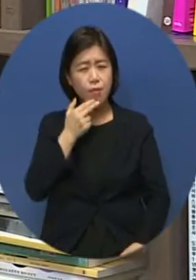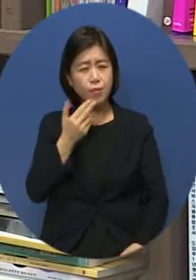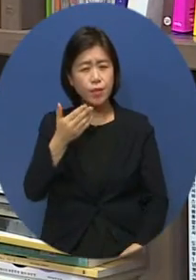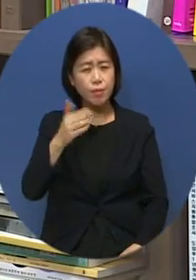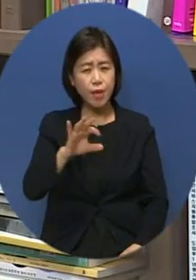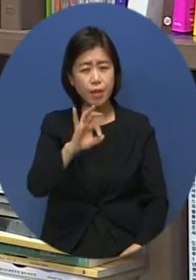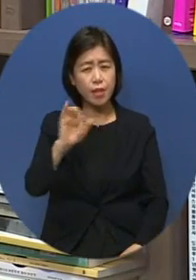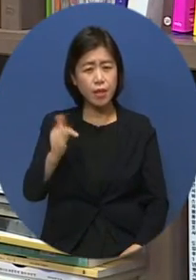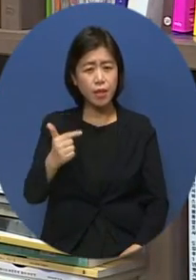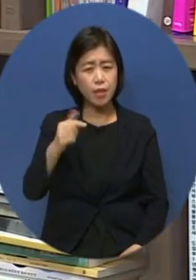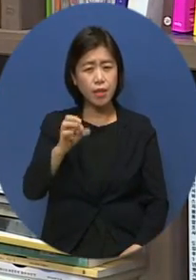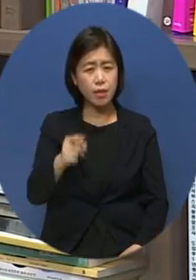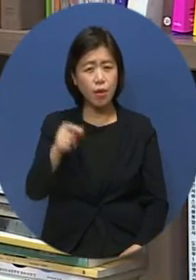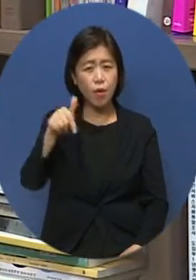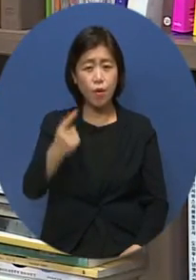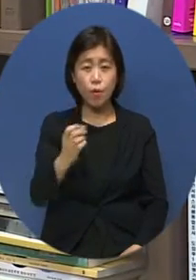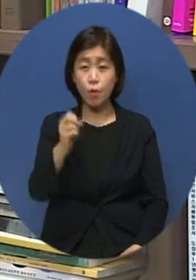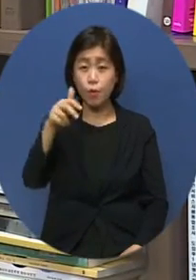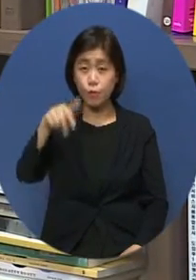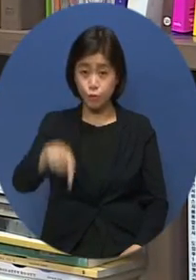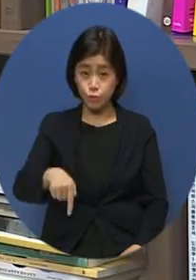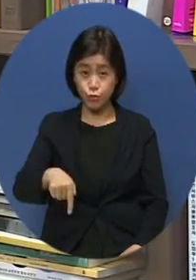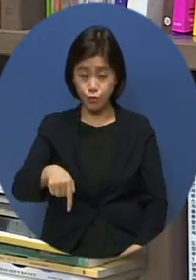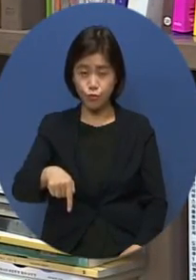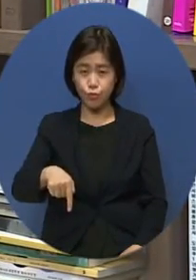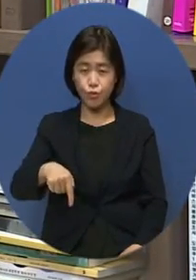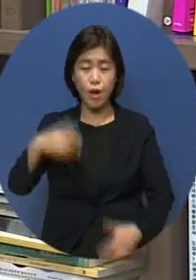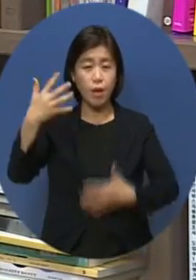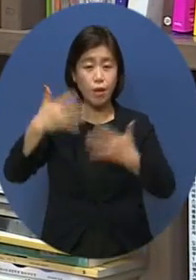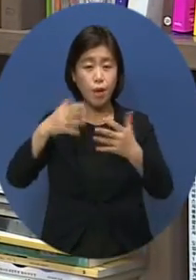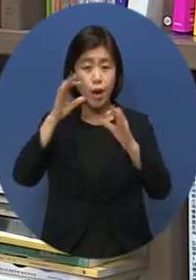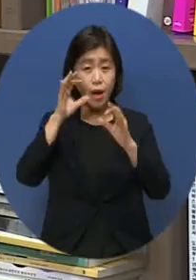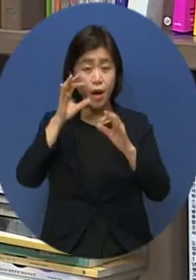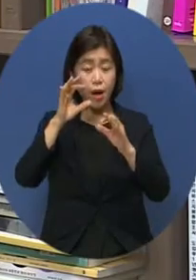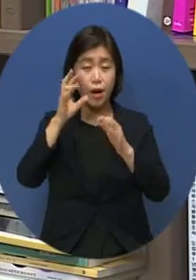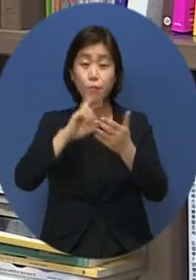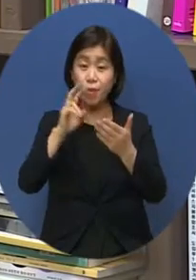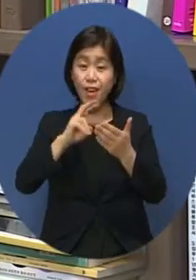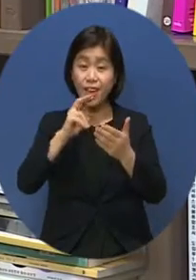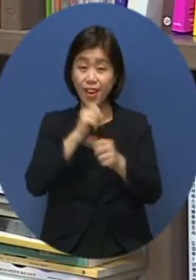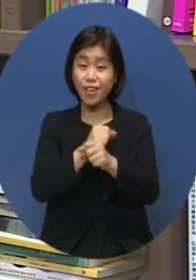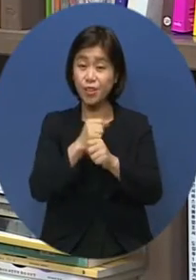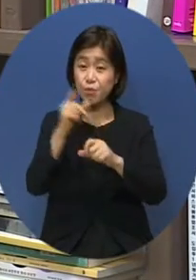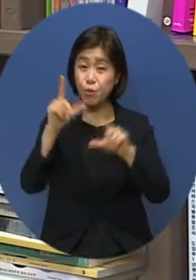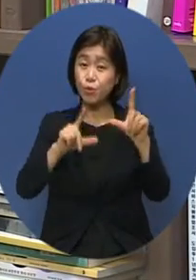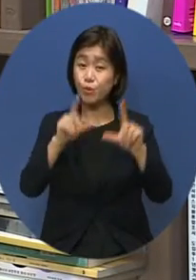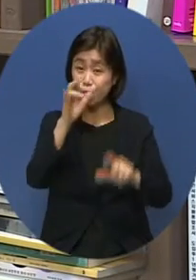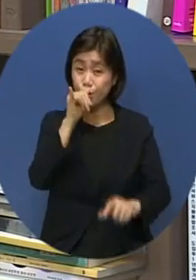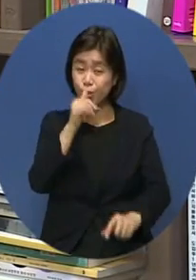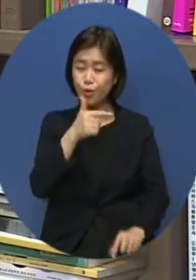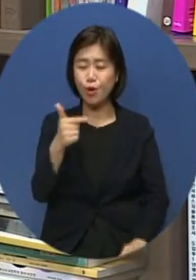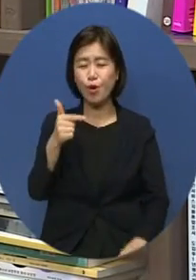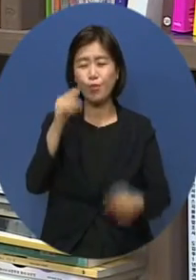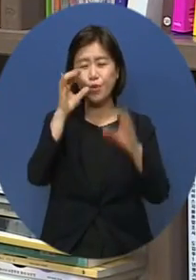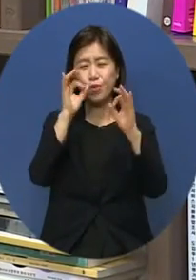네, 노래도 네. 혜정 네, 씨랑 같이 의원님이랑 하시는데 너무 보기 좋았었거든요.